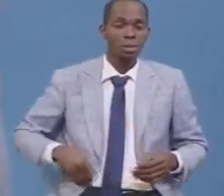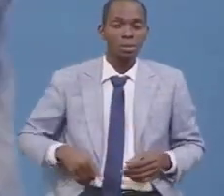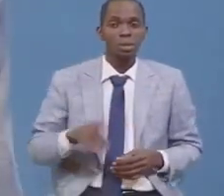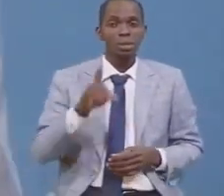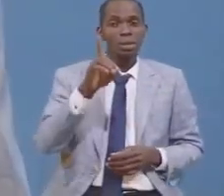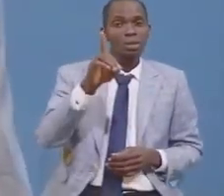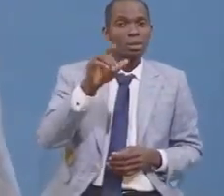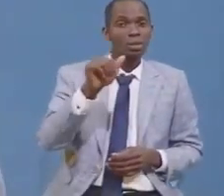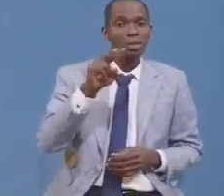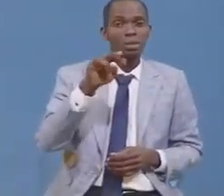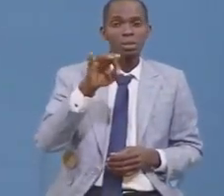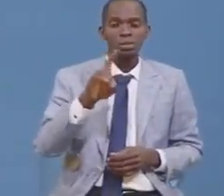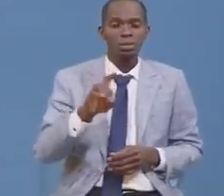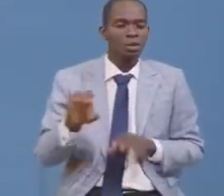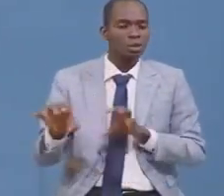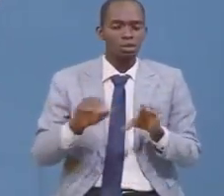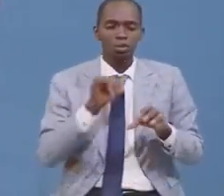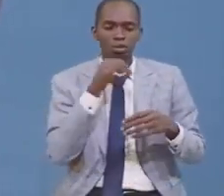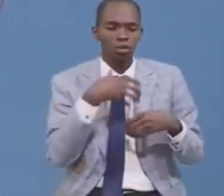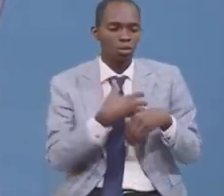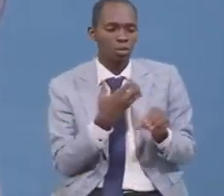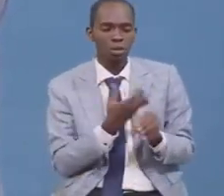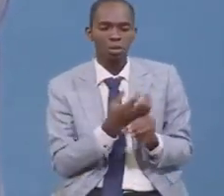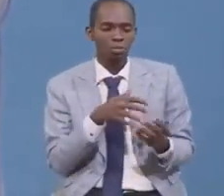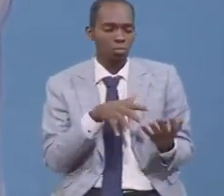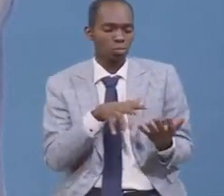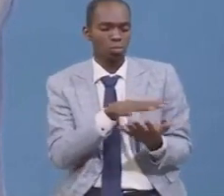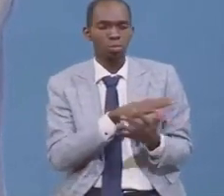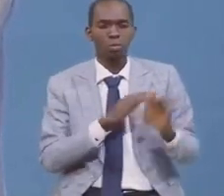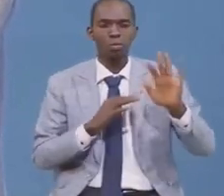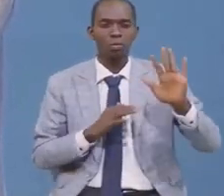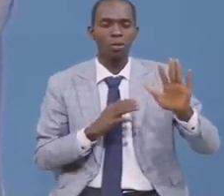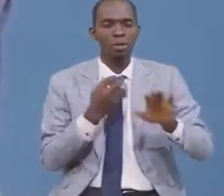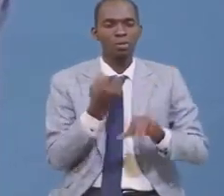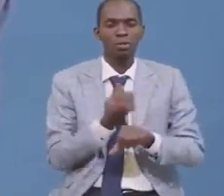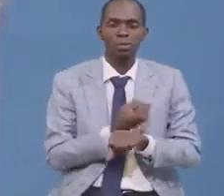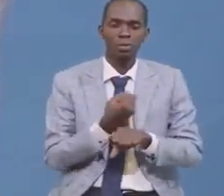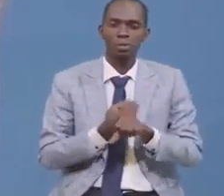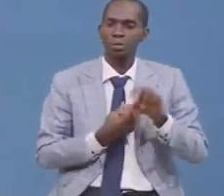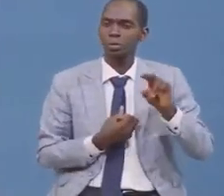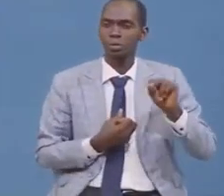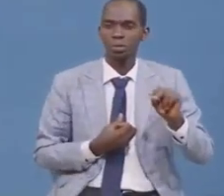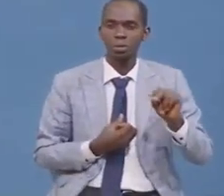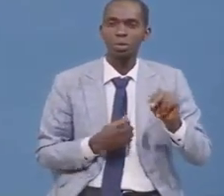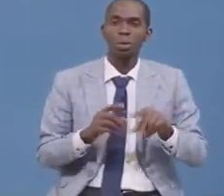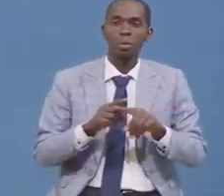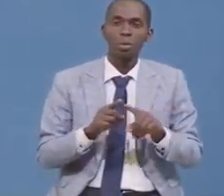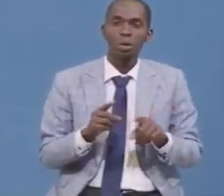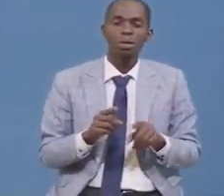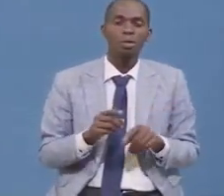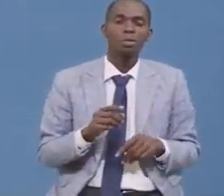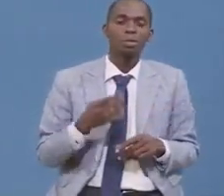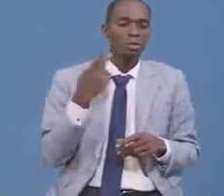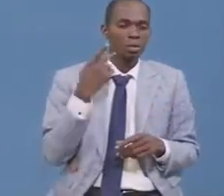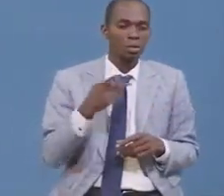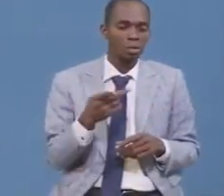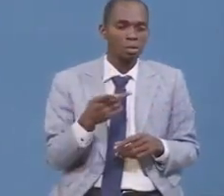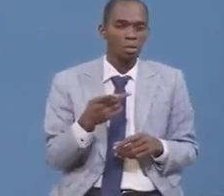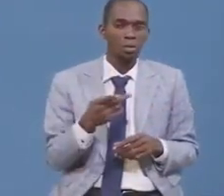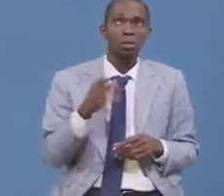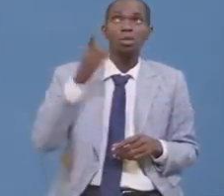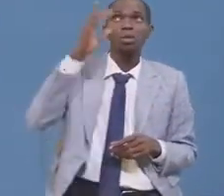not create those 5 stones. దావీదు ఆ 5 గులకరాళ్ళు తయారు చేసుకోలేదు. He got them because